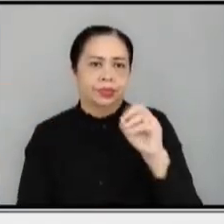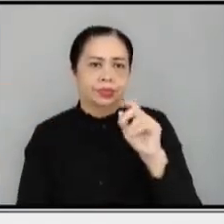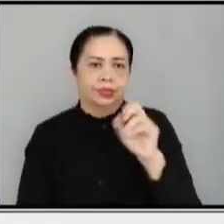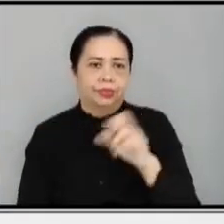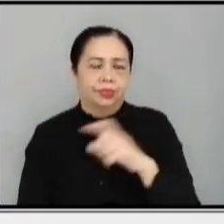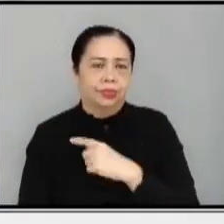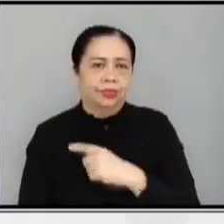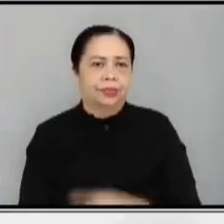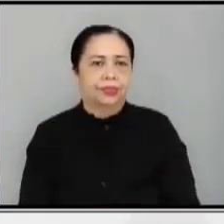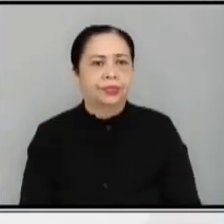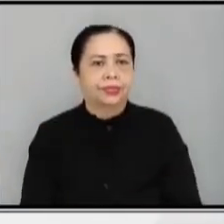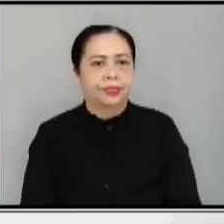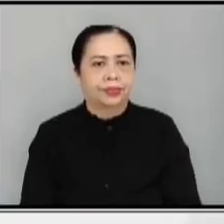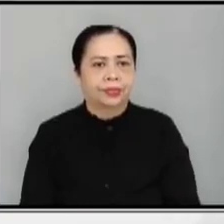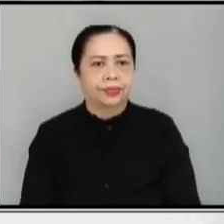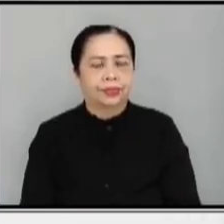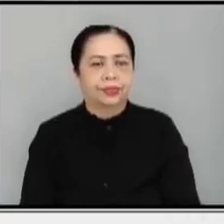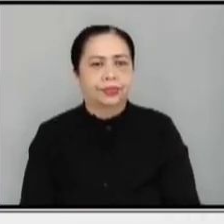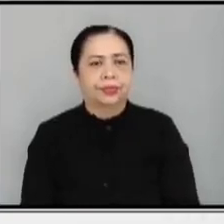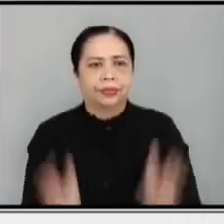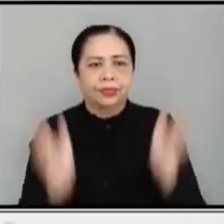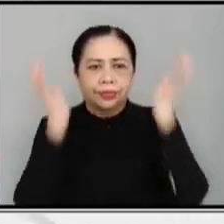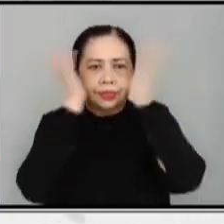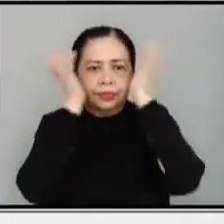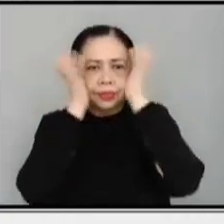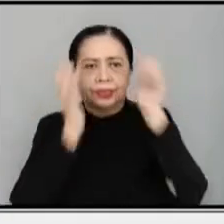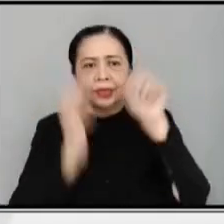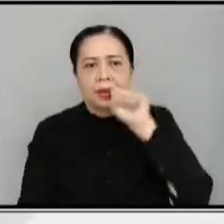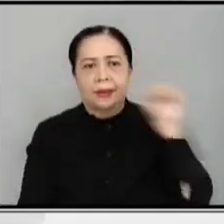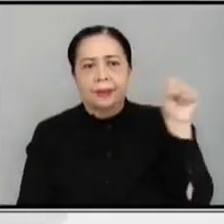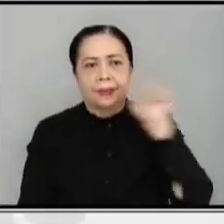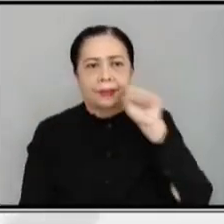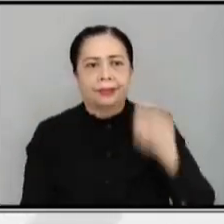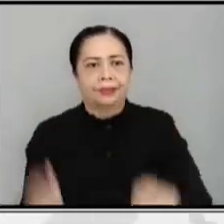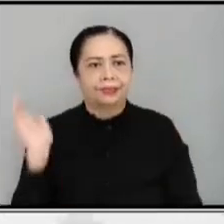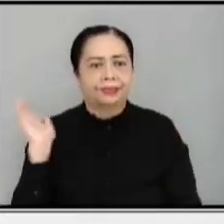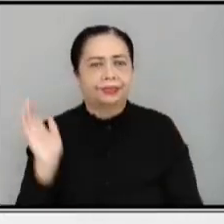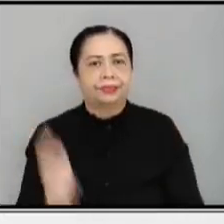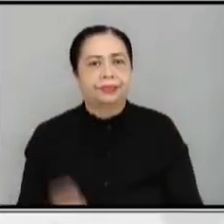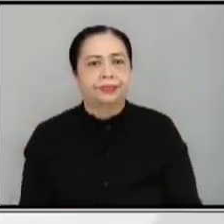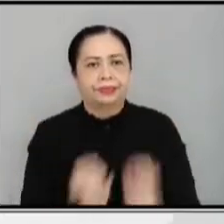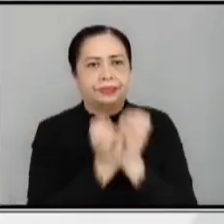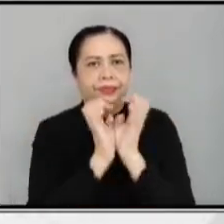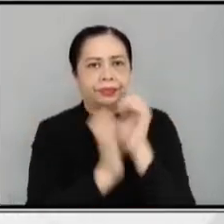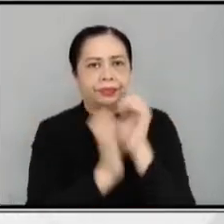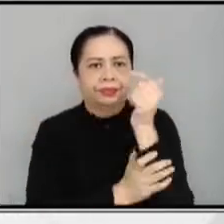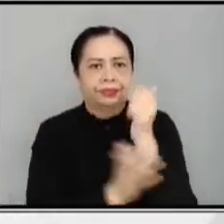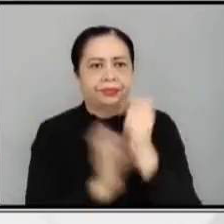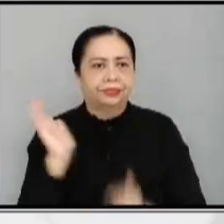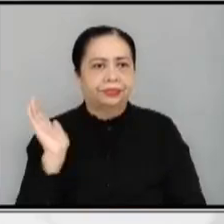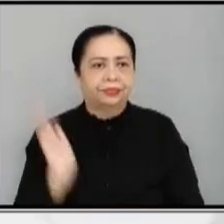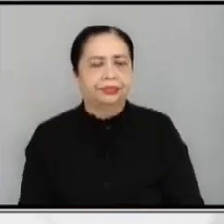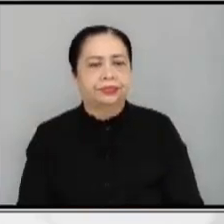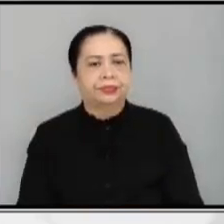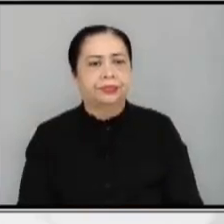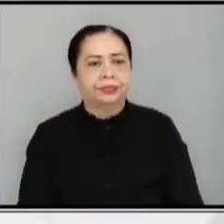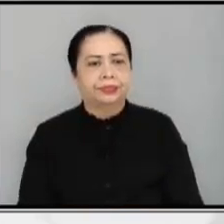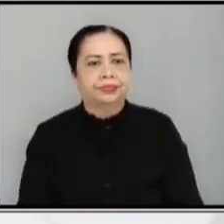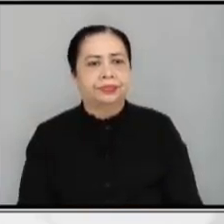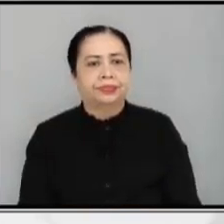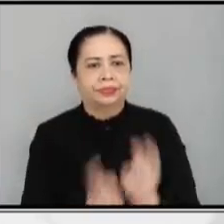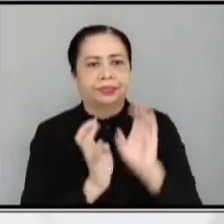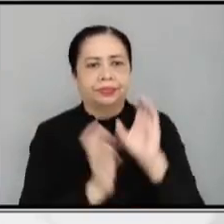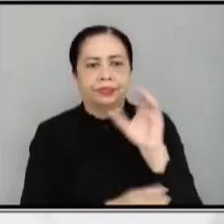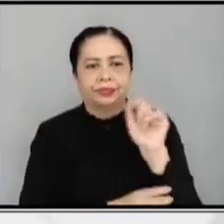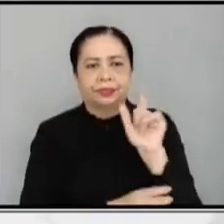35 pesos per kilo. Cabbage at carrots ay tig 50 pesos per kilo. Ang broccoli ay 100 pesos per kilo. Ang cauliflower